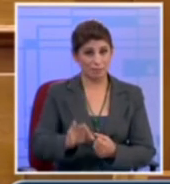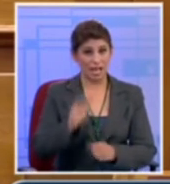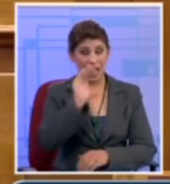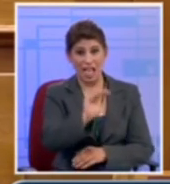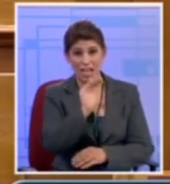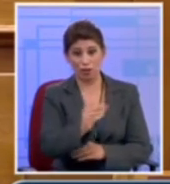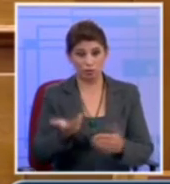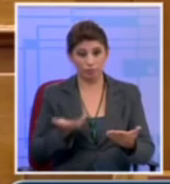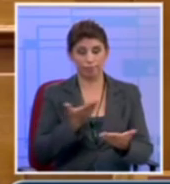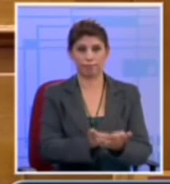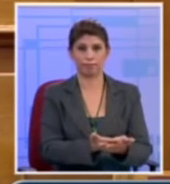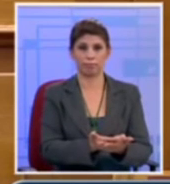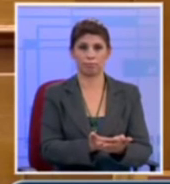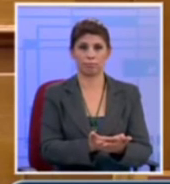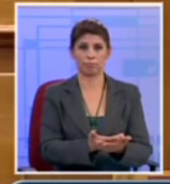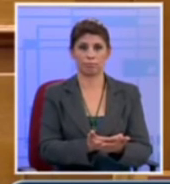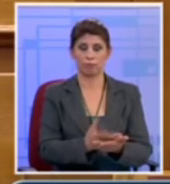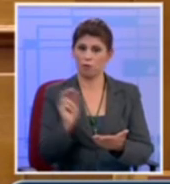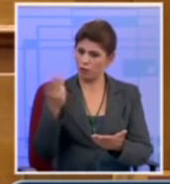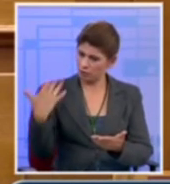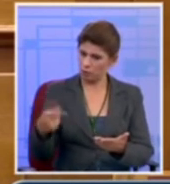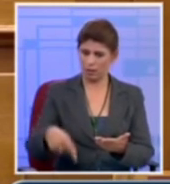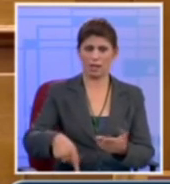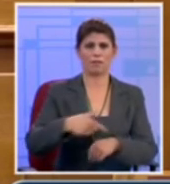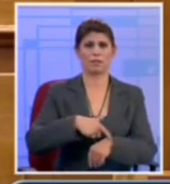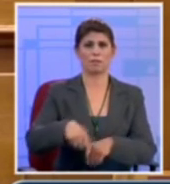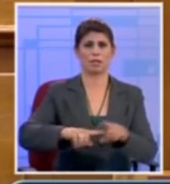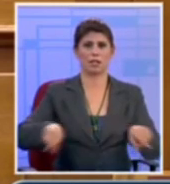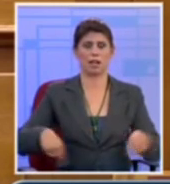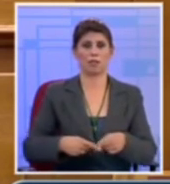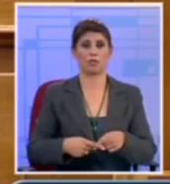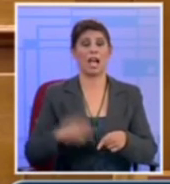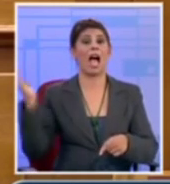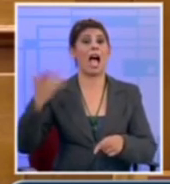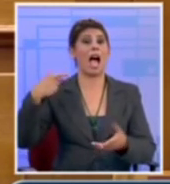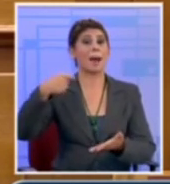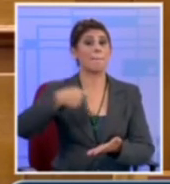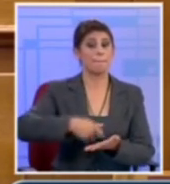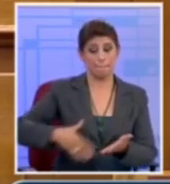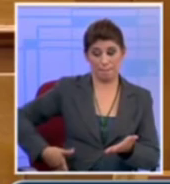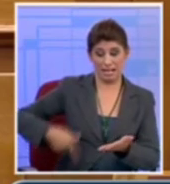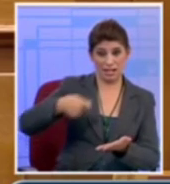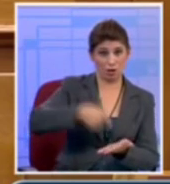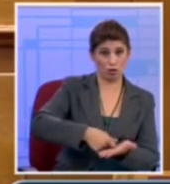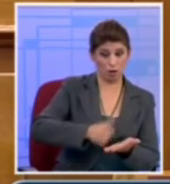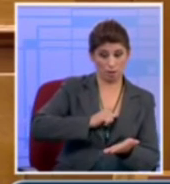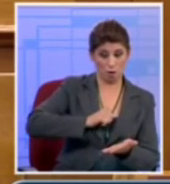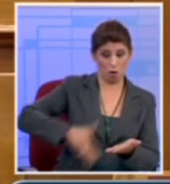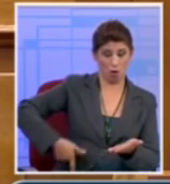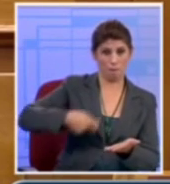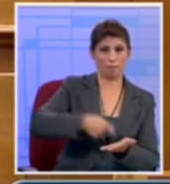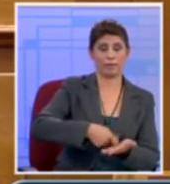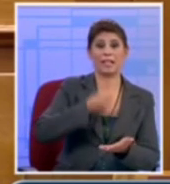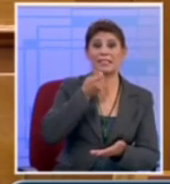ερώτηση παριστάμενοι βουλευτές για το εάν πλήρωσα από την τσέπη μου